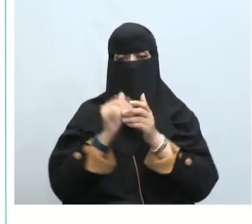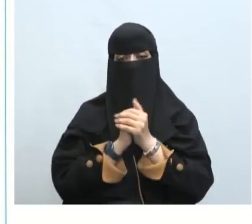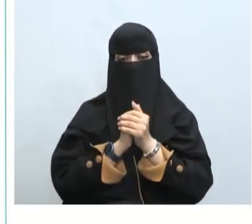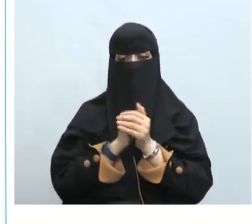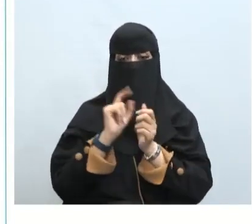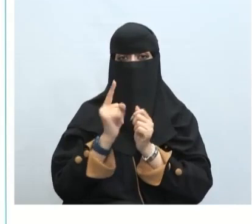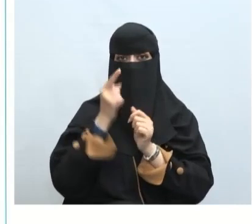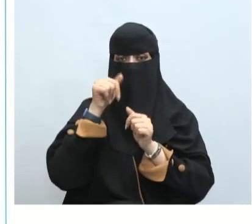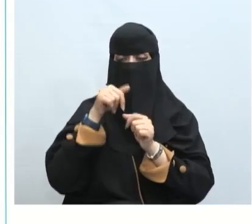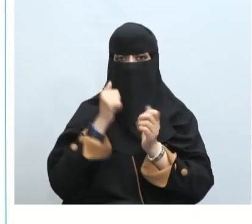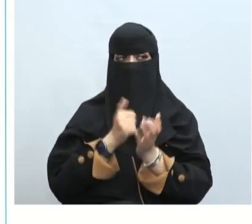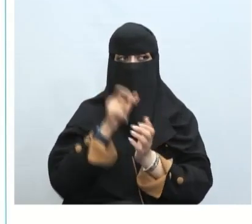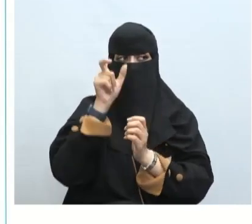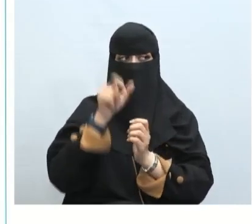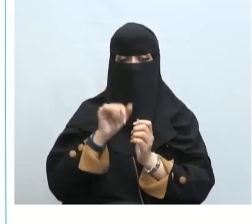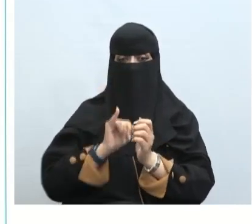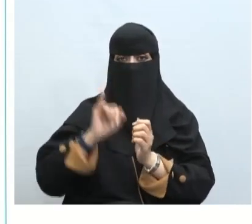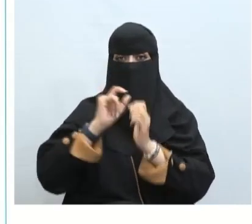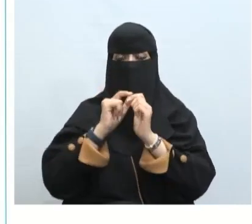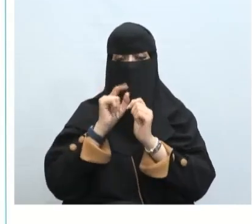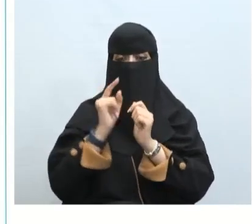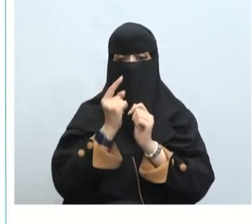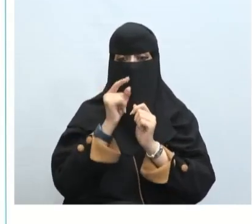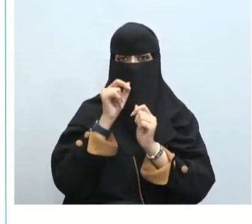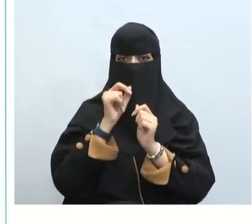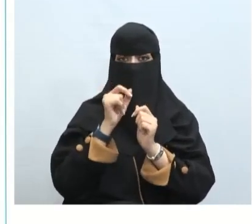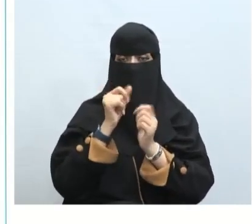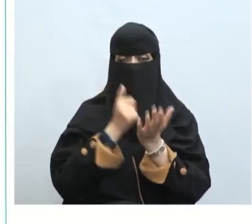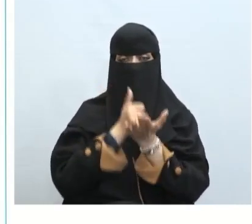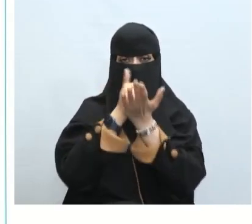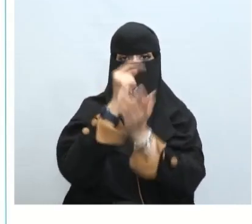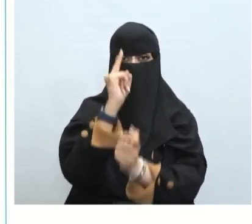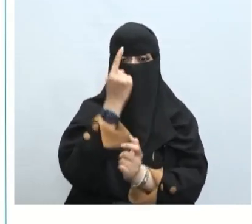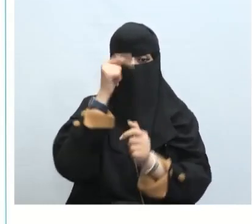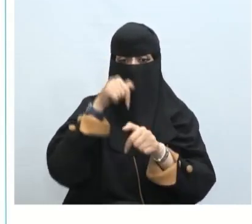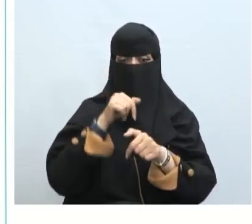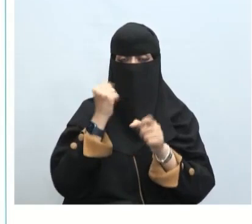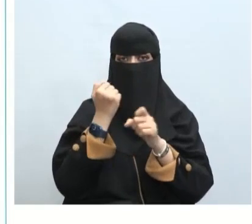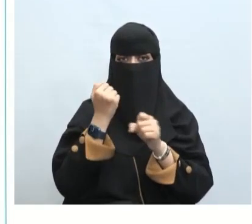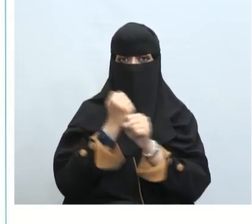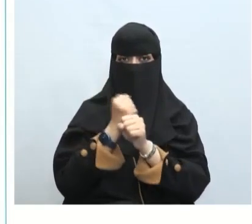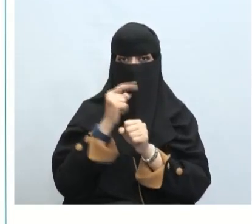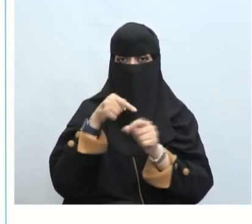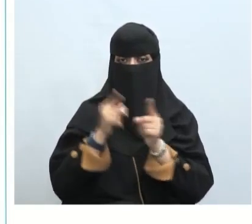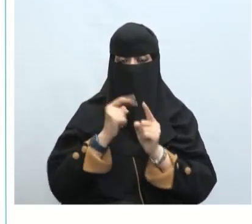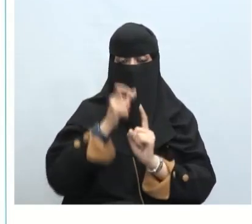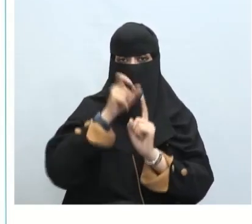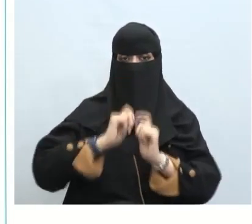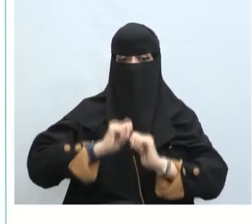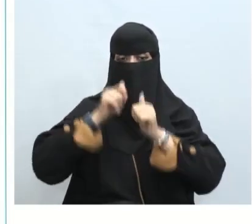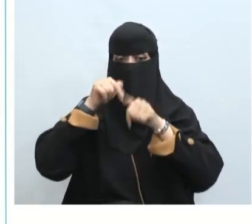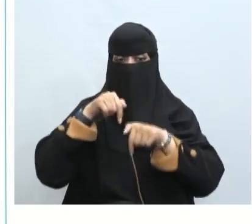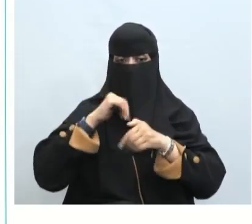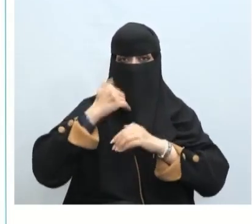مؤسسي تطوع الفردي هو عمل محدد يقوم بعمل محدد يقوم على مبادره ذاتيه